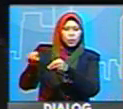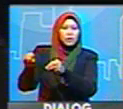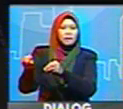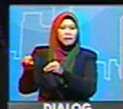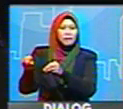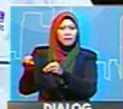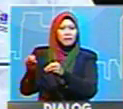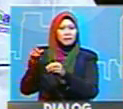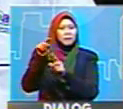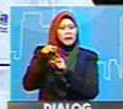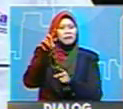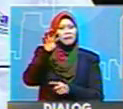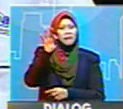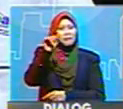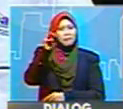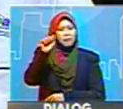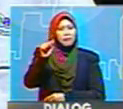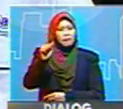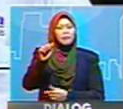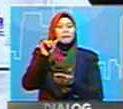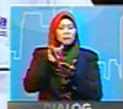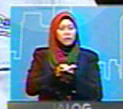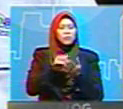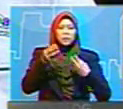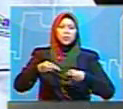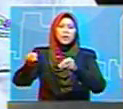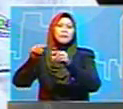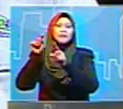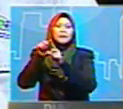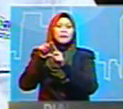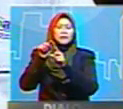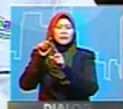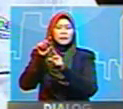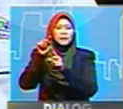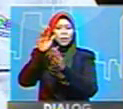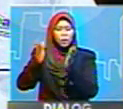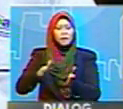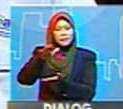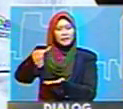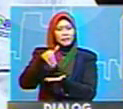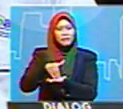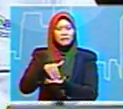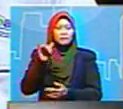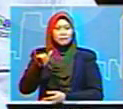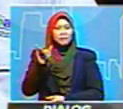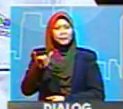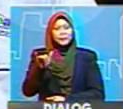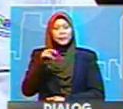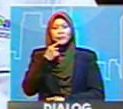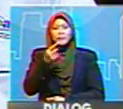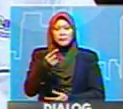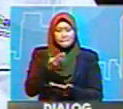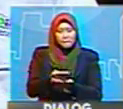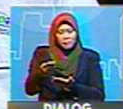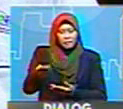itu pun salah satu daripada aduan yang saya terima misalnya harga yang dibeli terlalu